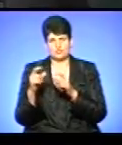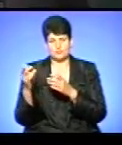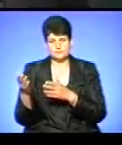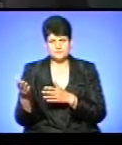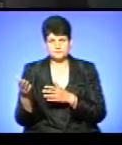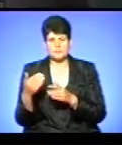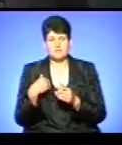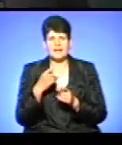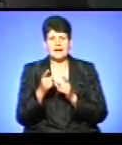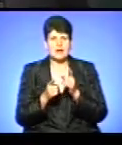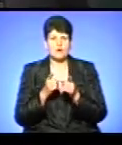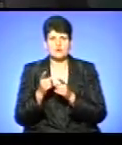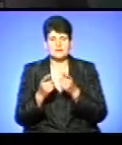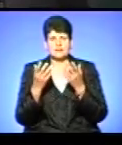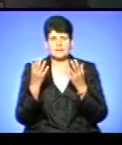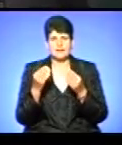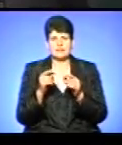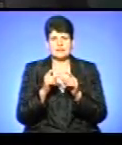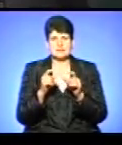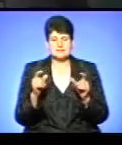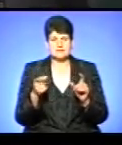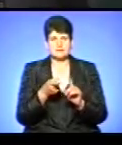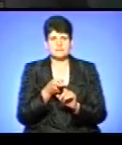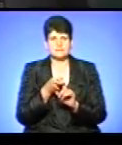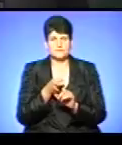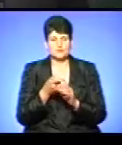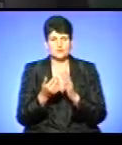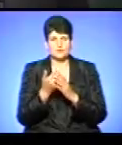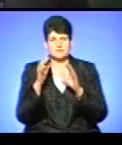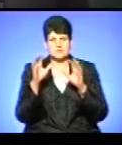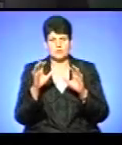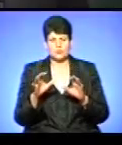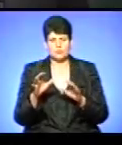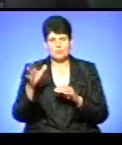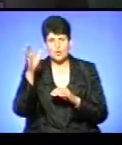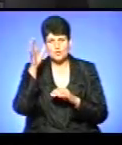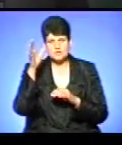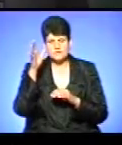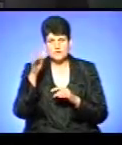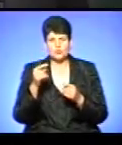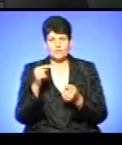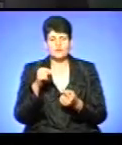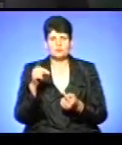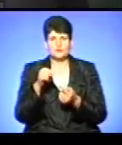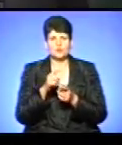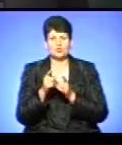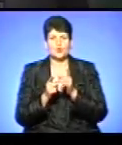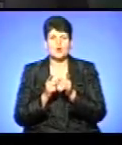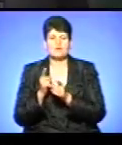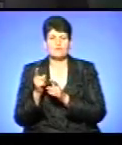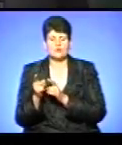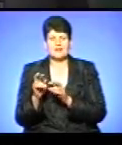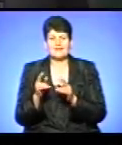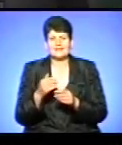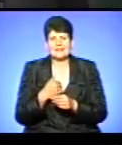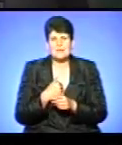Ми реорганізовували даний заклад в рамках нового закону України про освіту, відповідно до реформи. І, як на